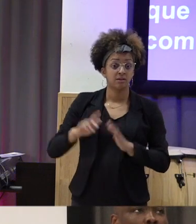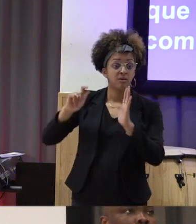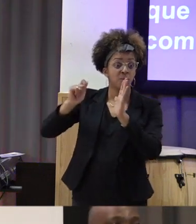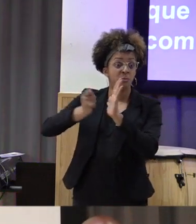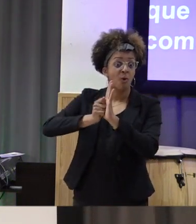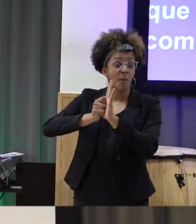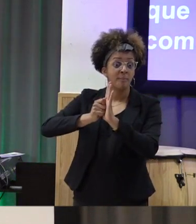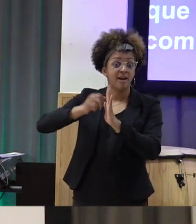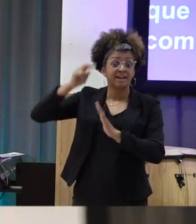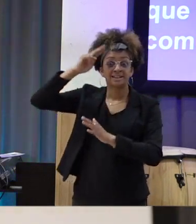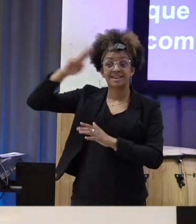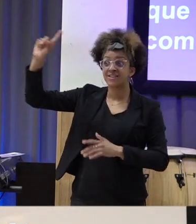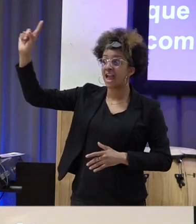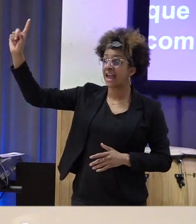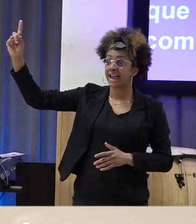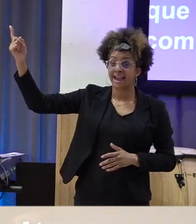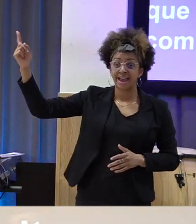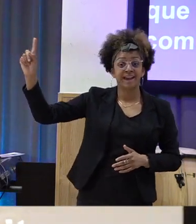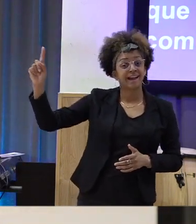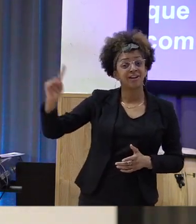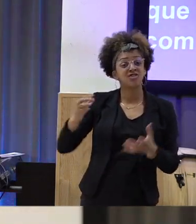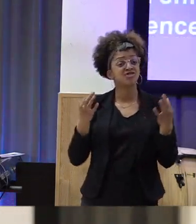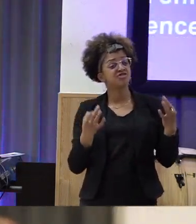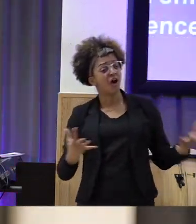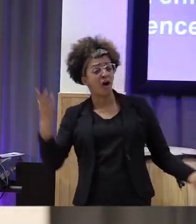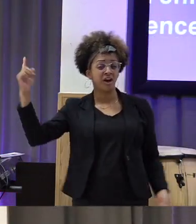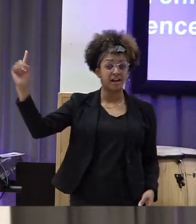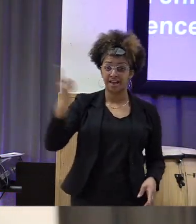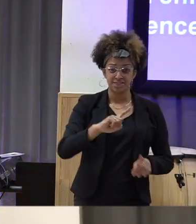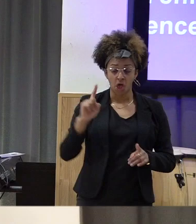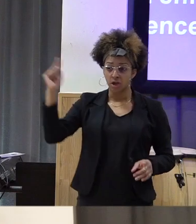comme un voleur dans la nuit.